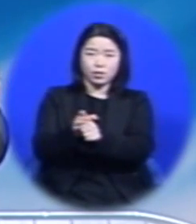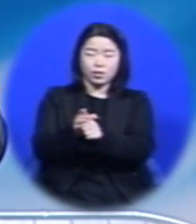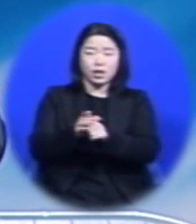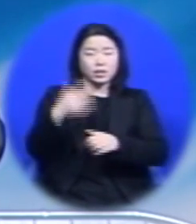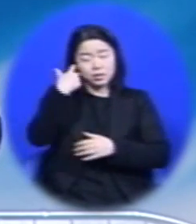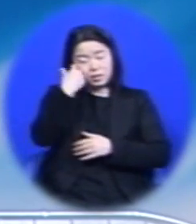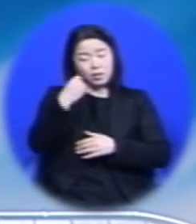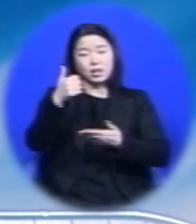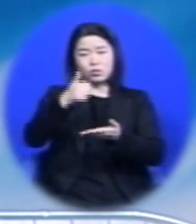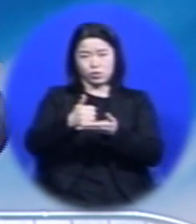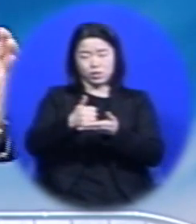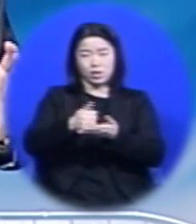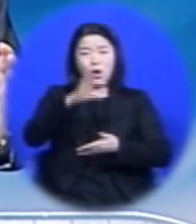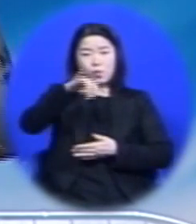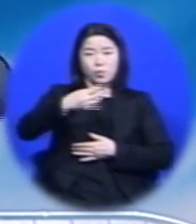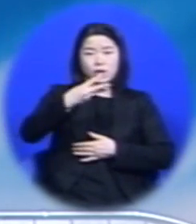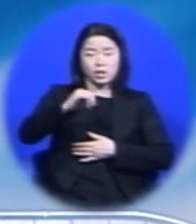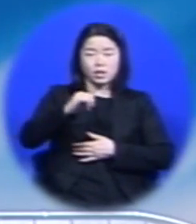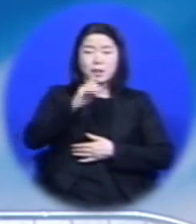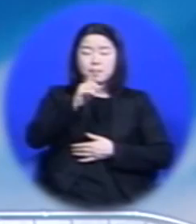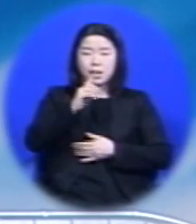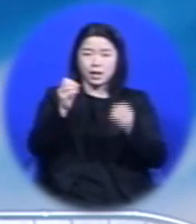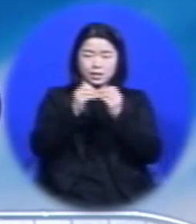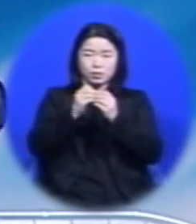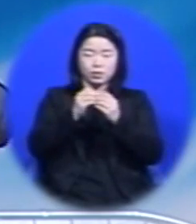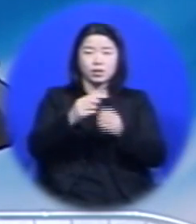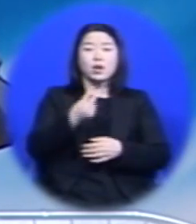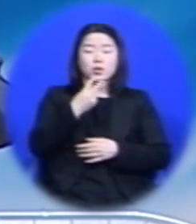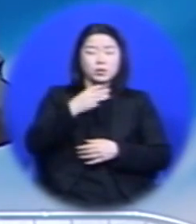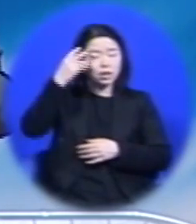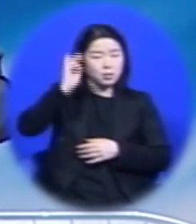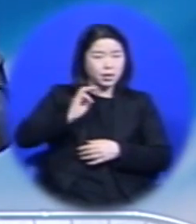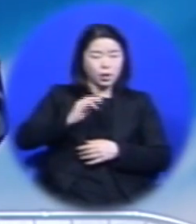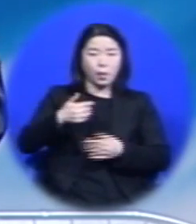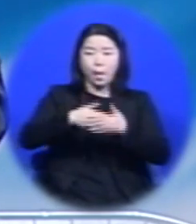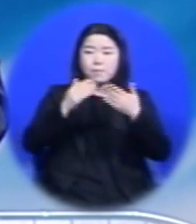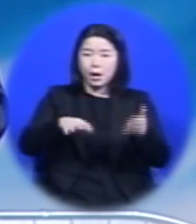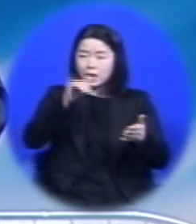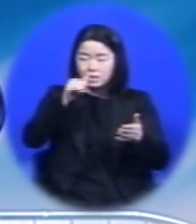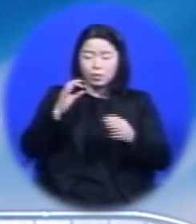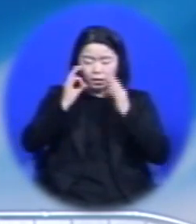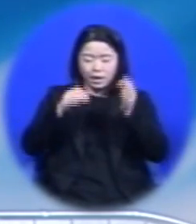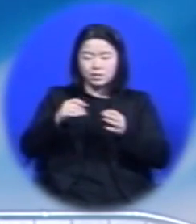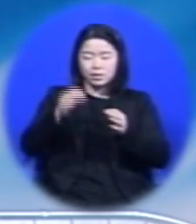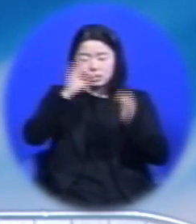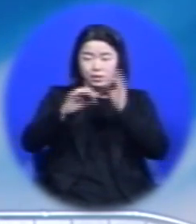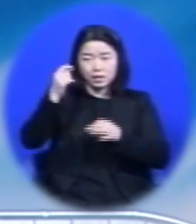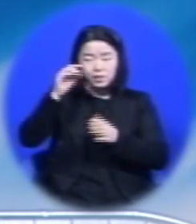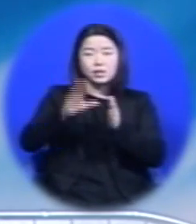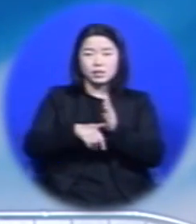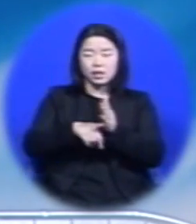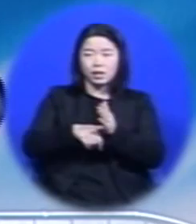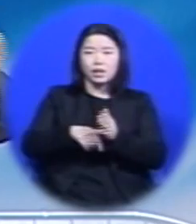주인입니다 윌리가 하는 대사는 요셉과 마리아가 방이 있느냐고 간절히 찾을 때 방 없어요